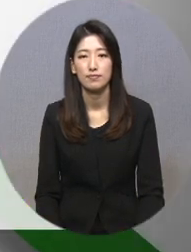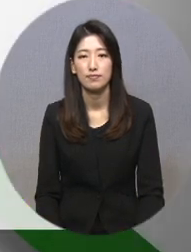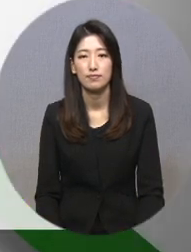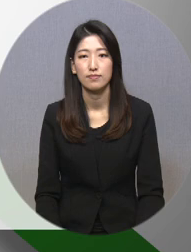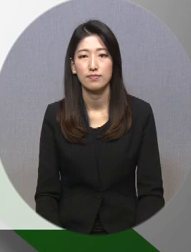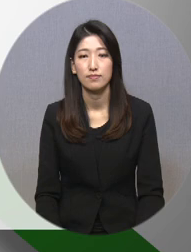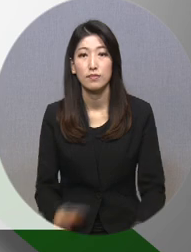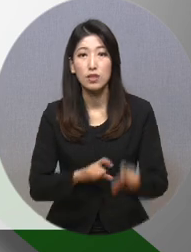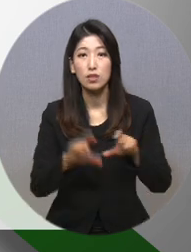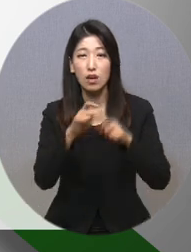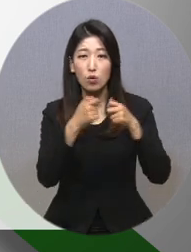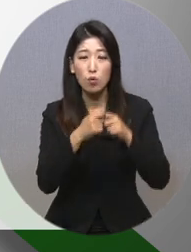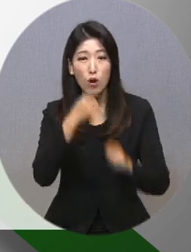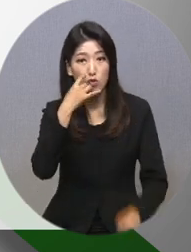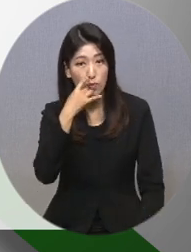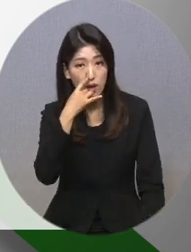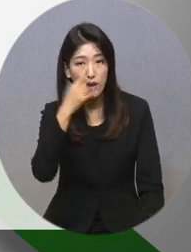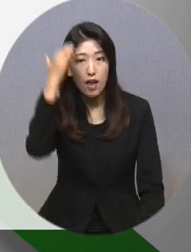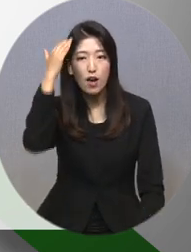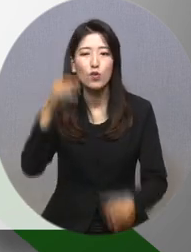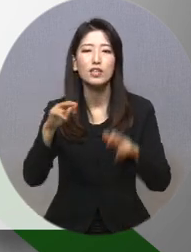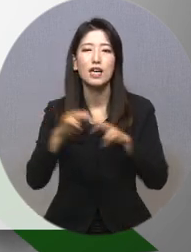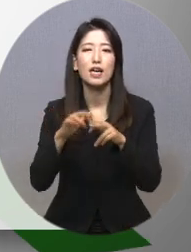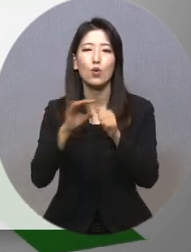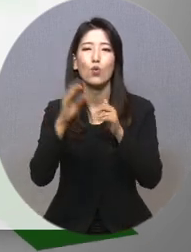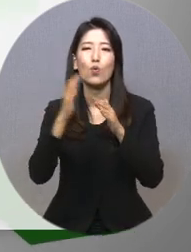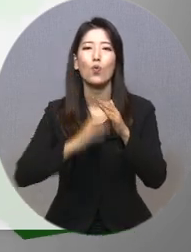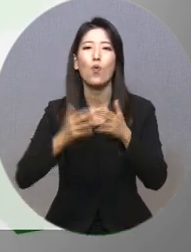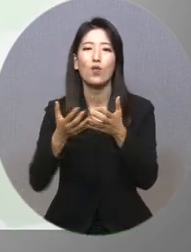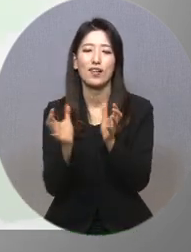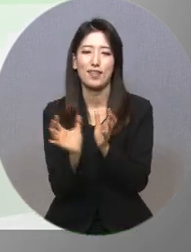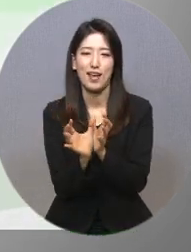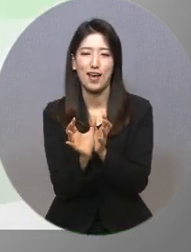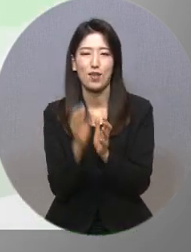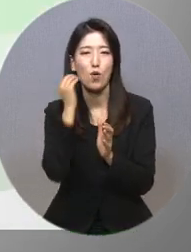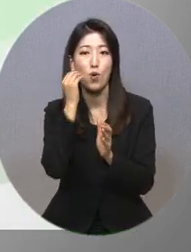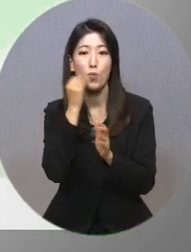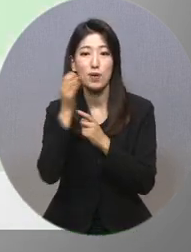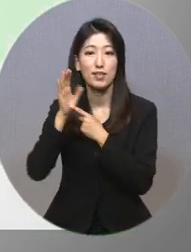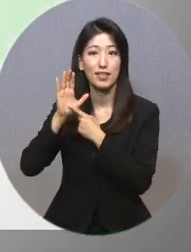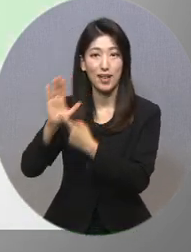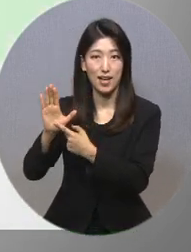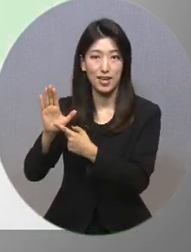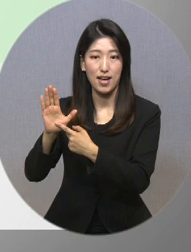더 자세한 입사 지원과 문의 사항은 한국장애인고용공단 누리집이나